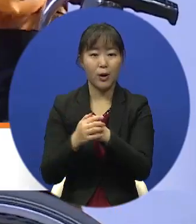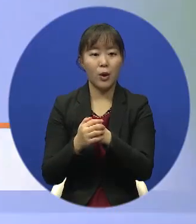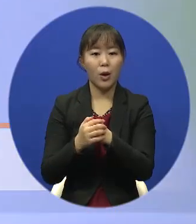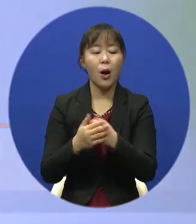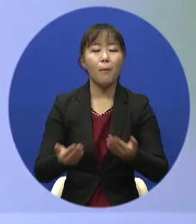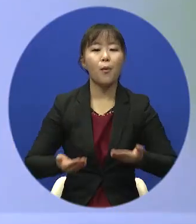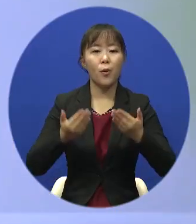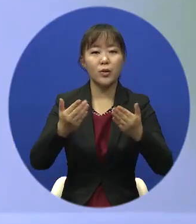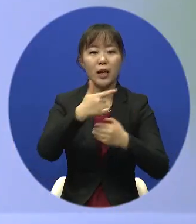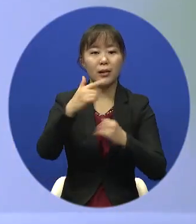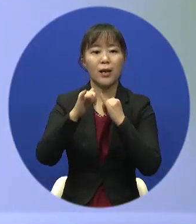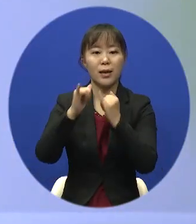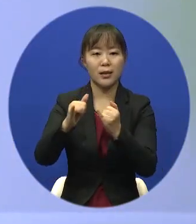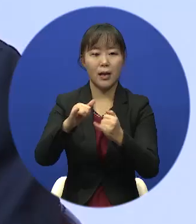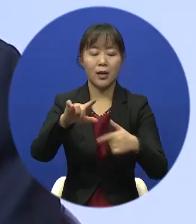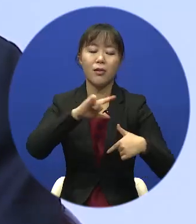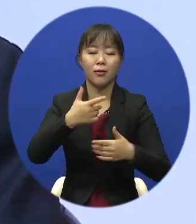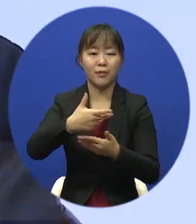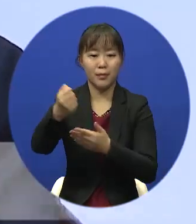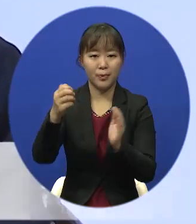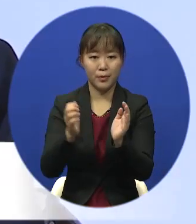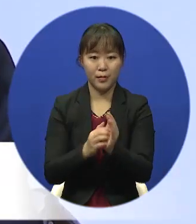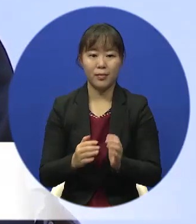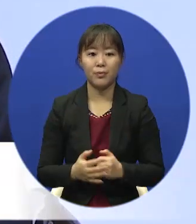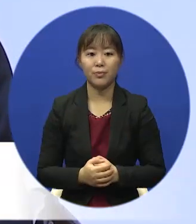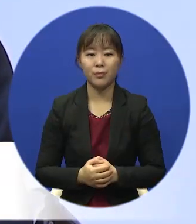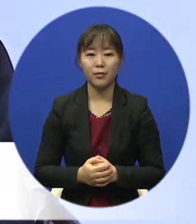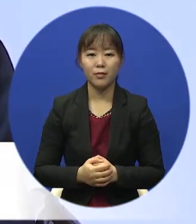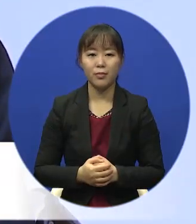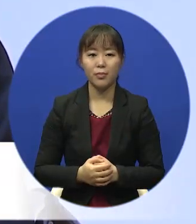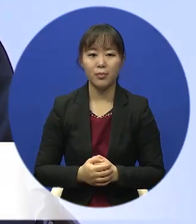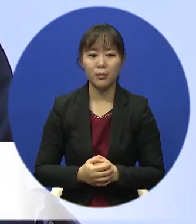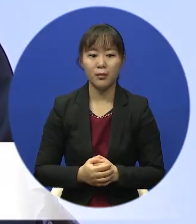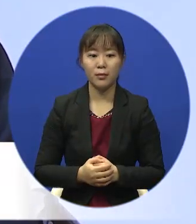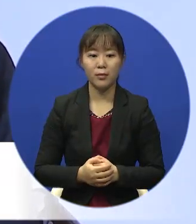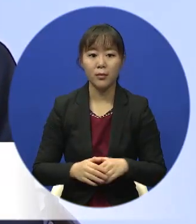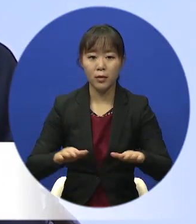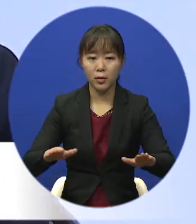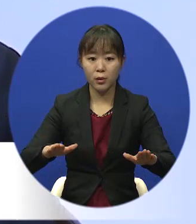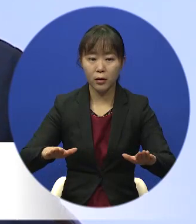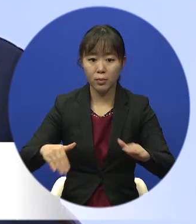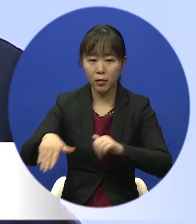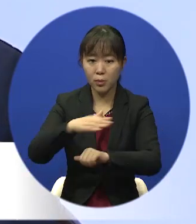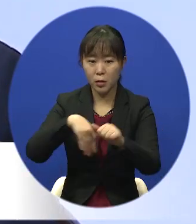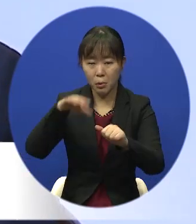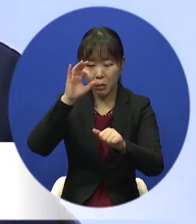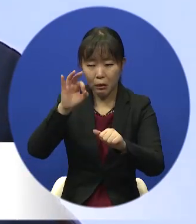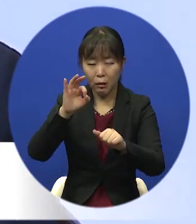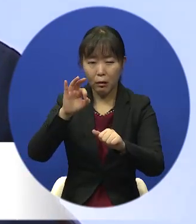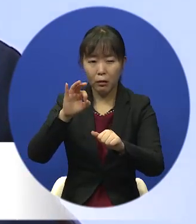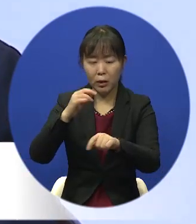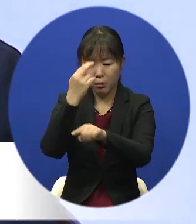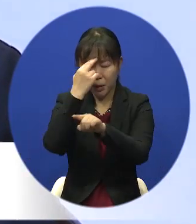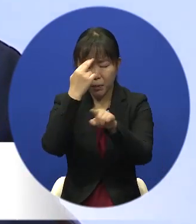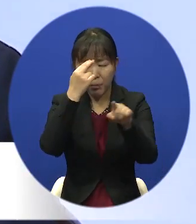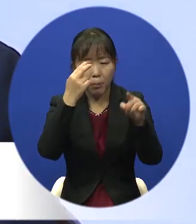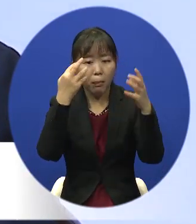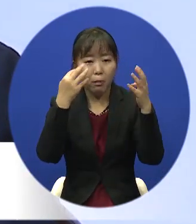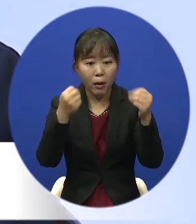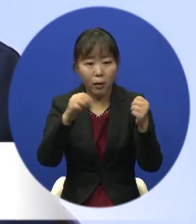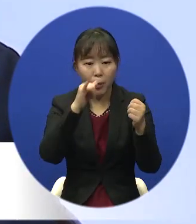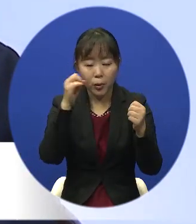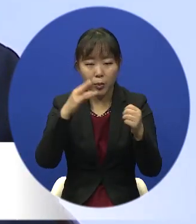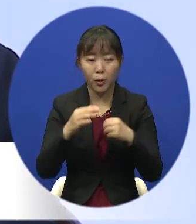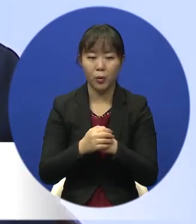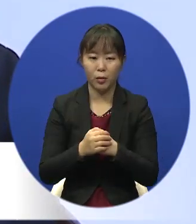봉사 대상 수상의 영예를 안았습니다. 근데 현실은 아직도 높다란 그 담벼락이 있고 또